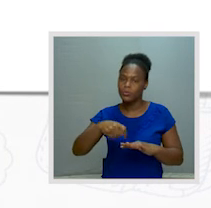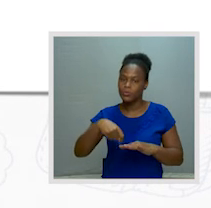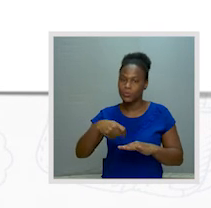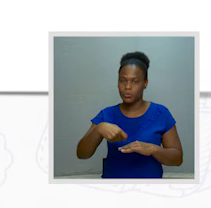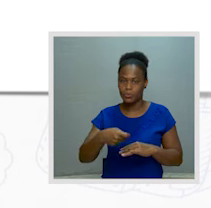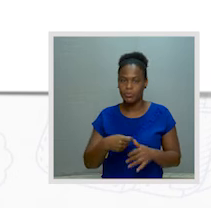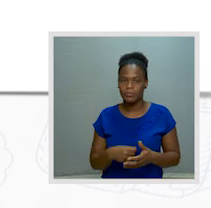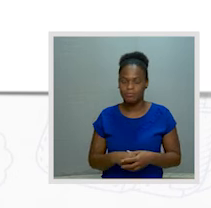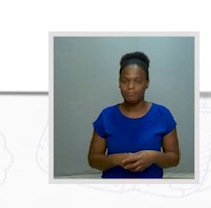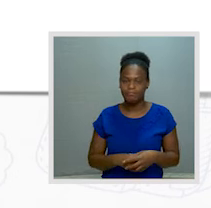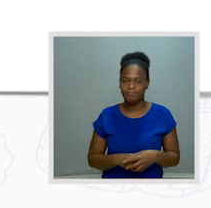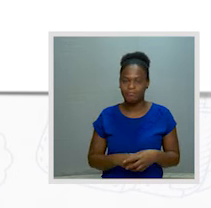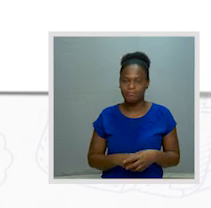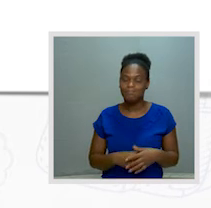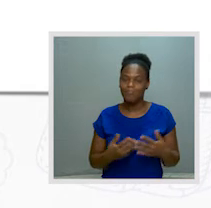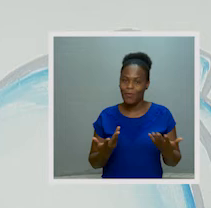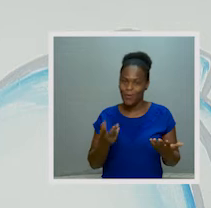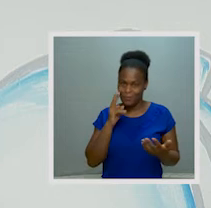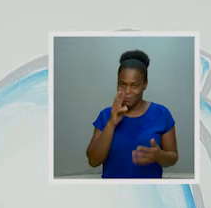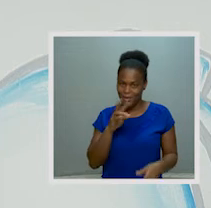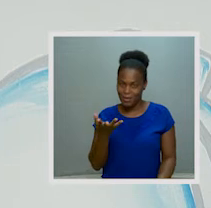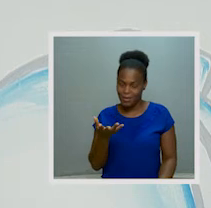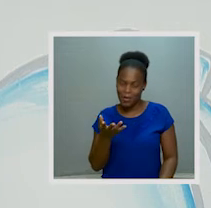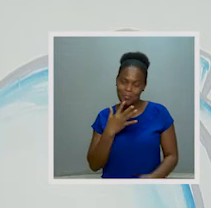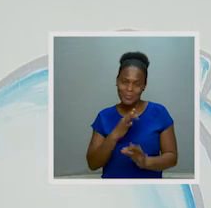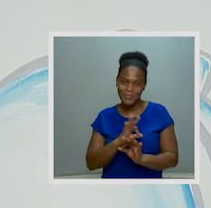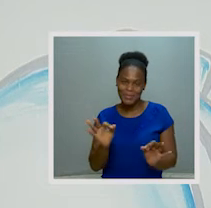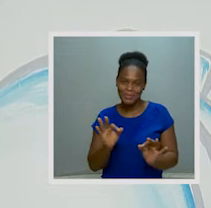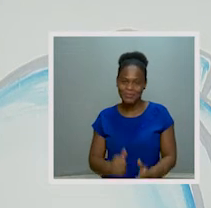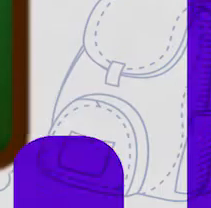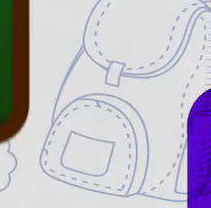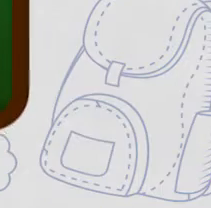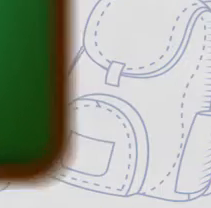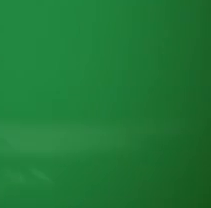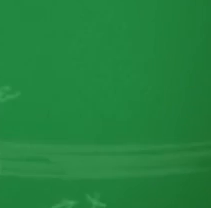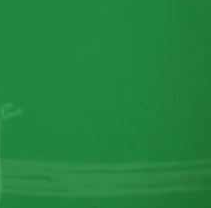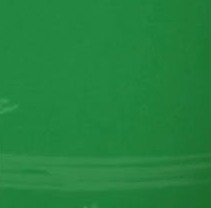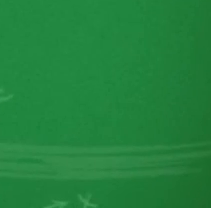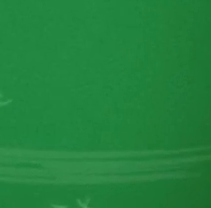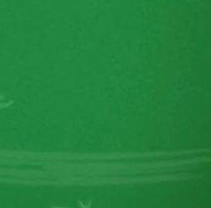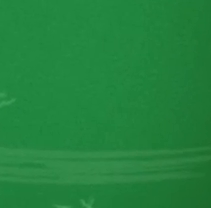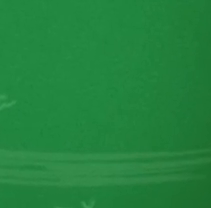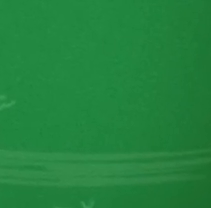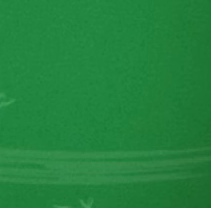mot des ressources. Vous voyez? Impeccable.